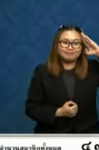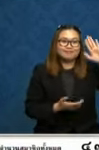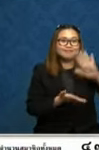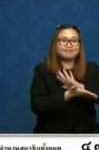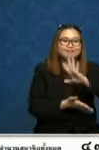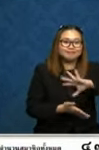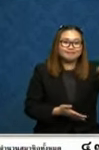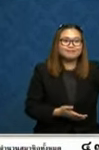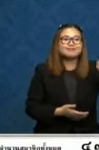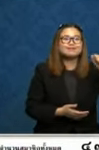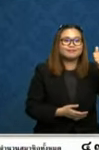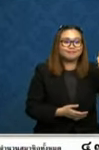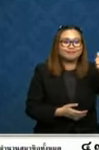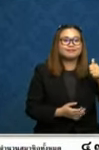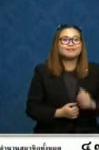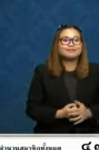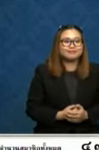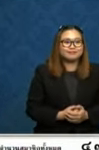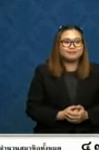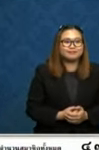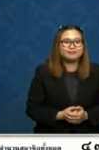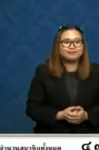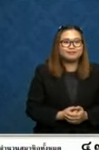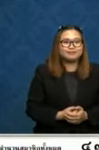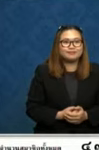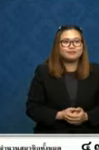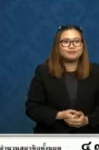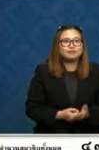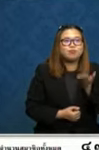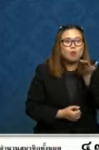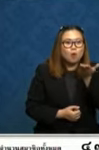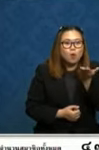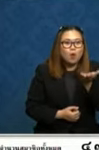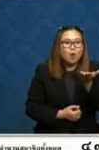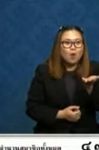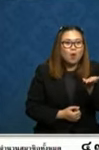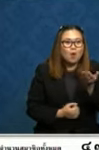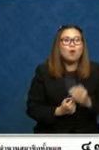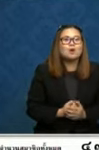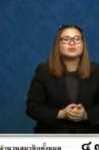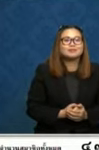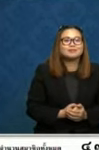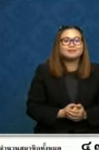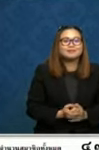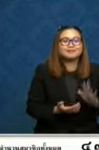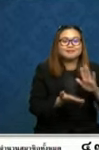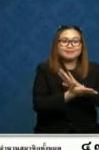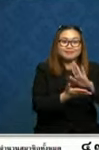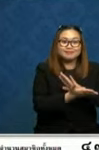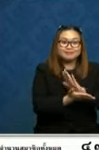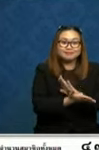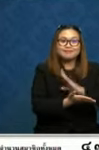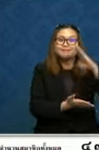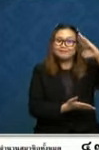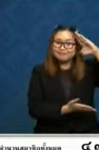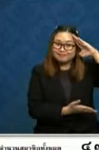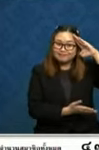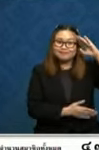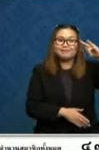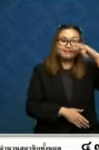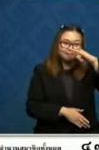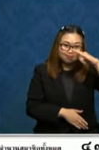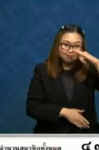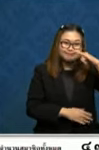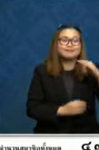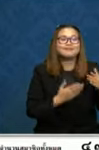คะก็ดิฉันก็ขอไปนะคะทุกเหล่าทัพเลยมีในส่วนที่มันน่าสงสัยจริงๆค่ะโ